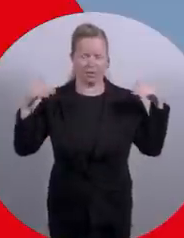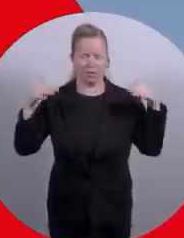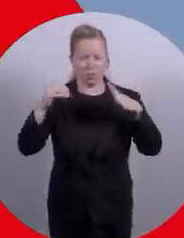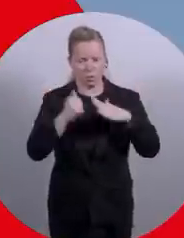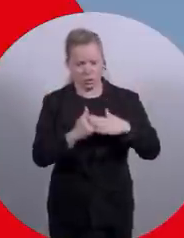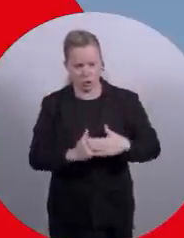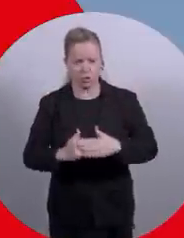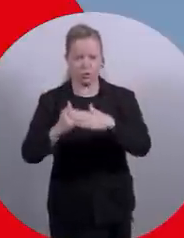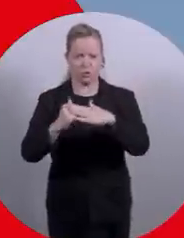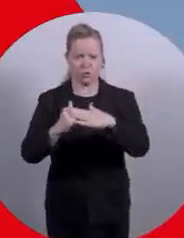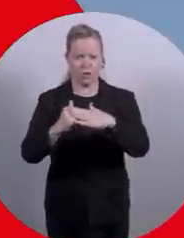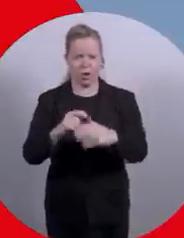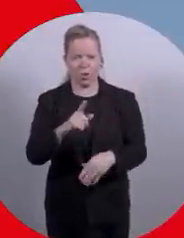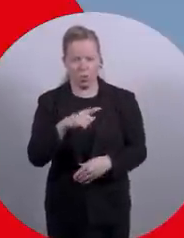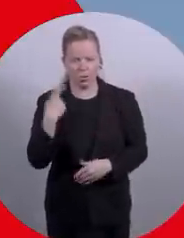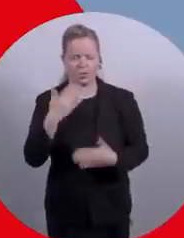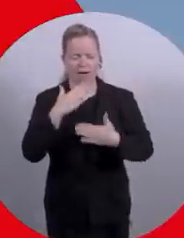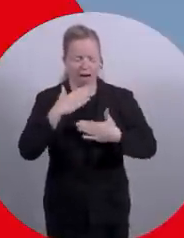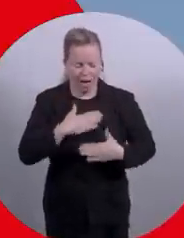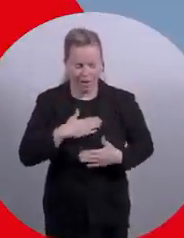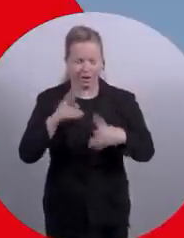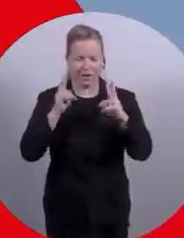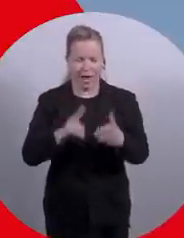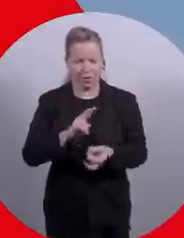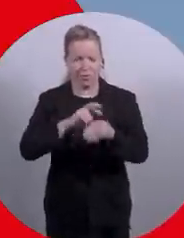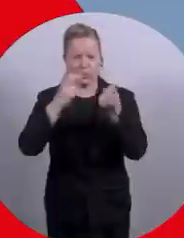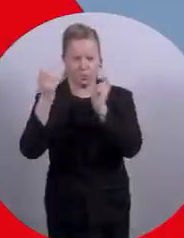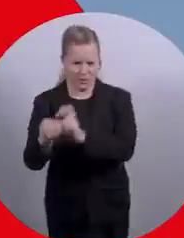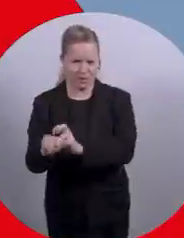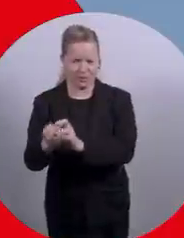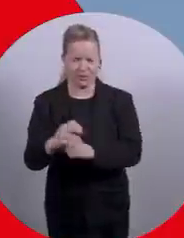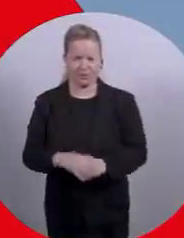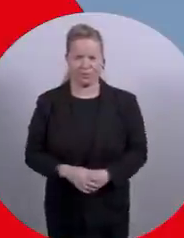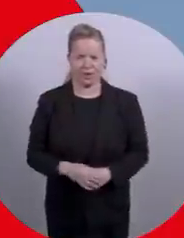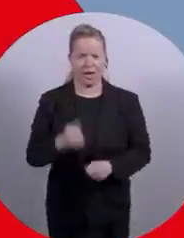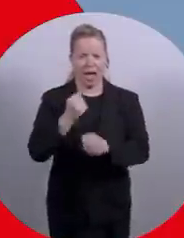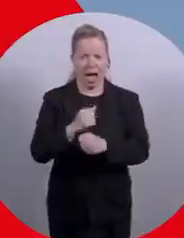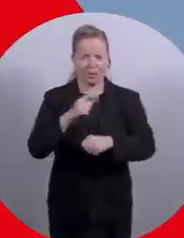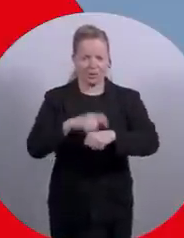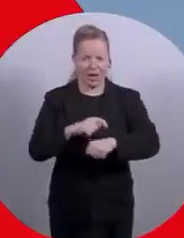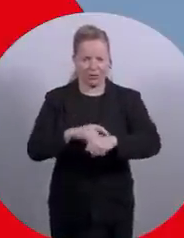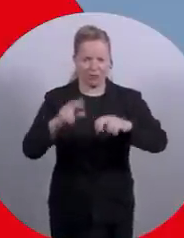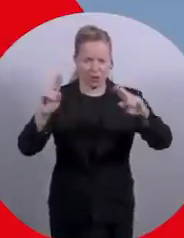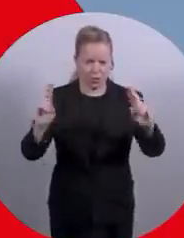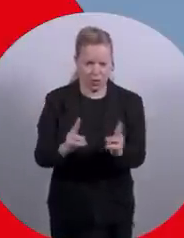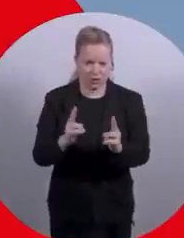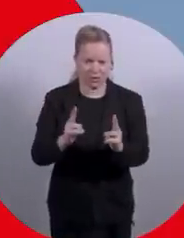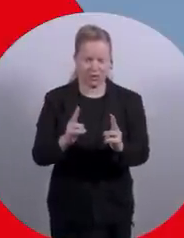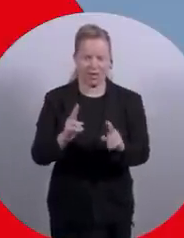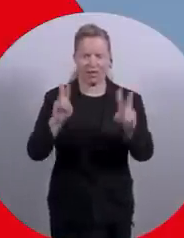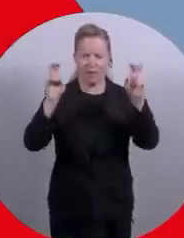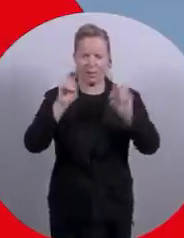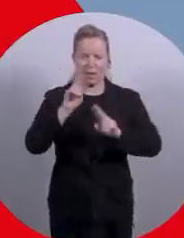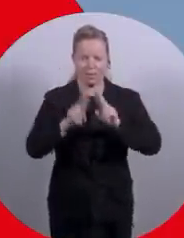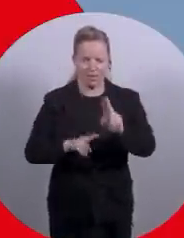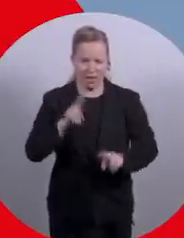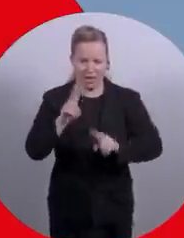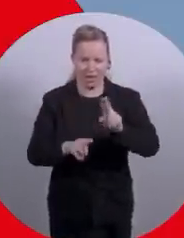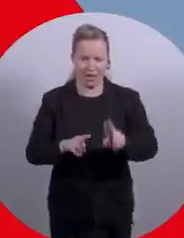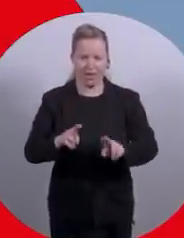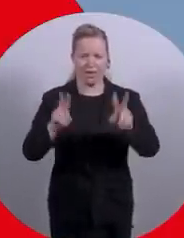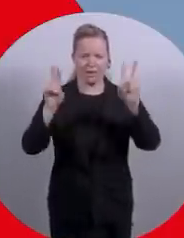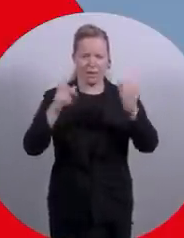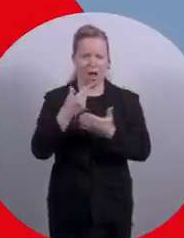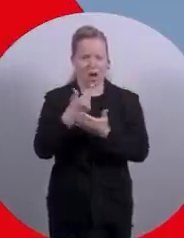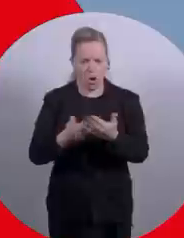unterstützt dass wir unsere Anliegen durchbringen und die Arbeitszeitverkürzung die Thematik Pflege die Thematik